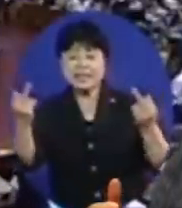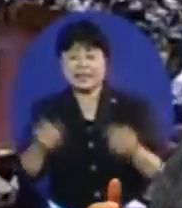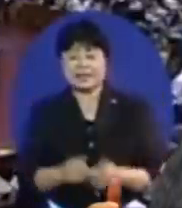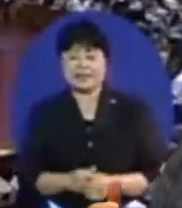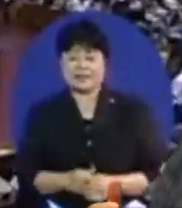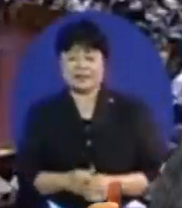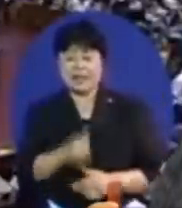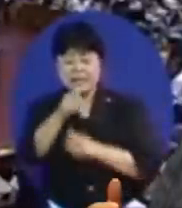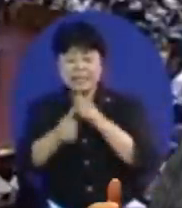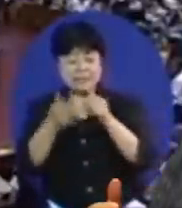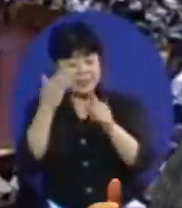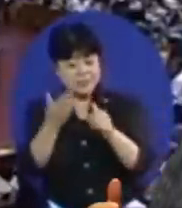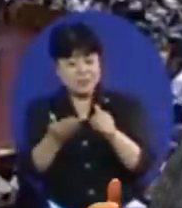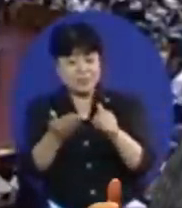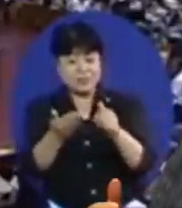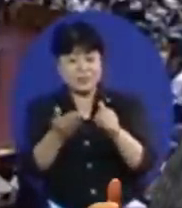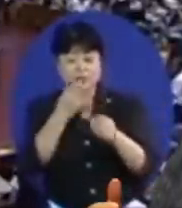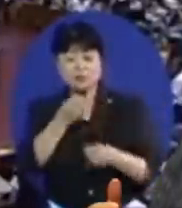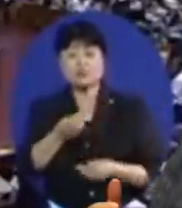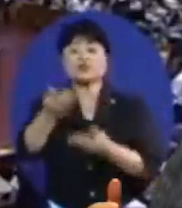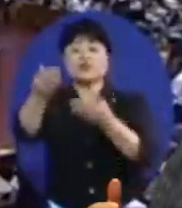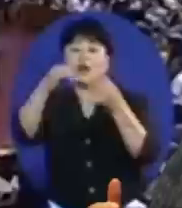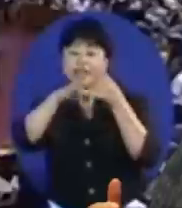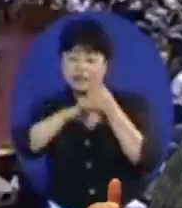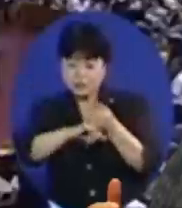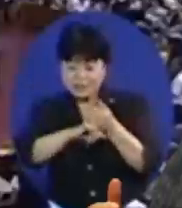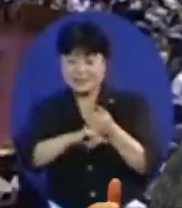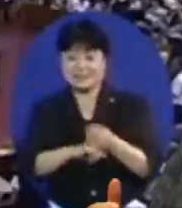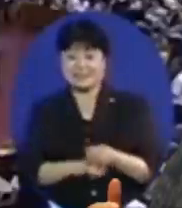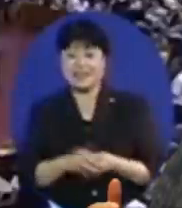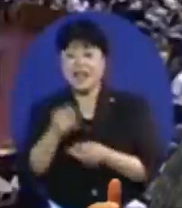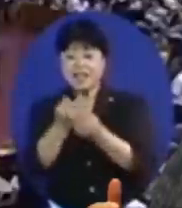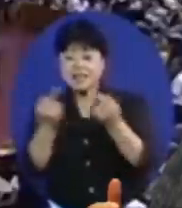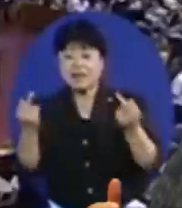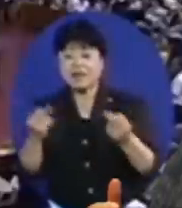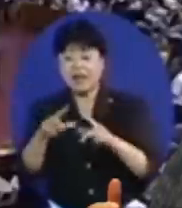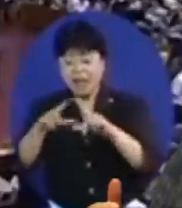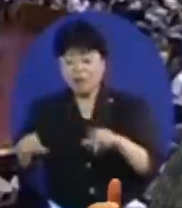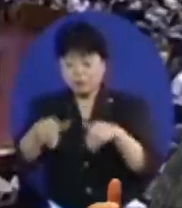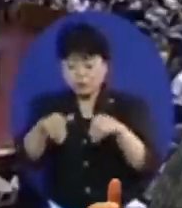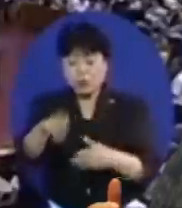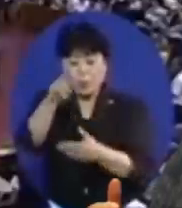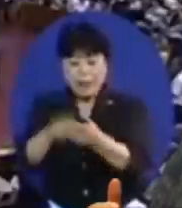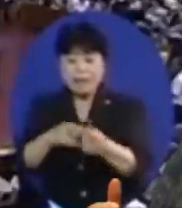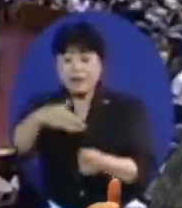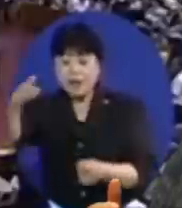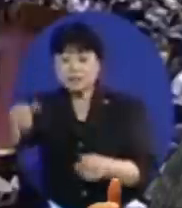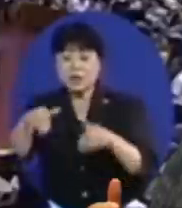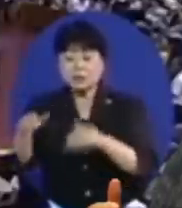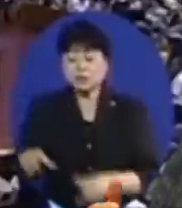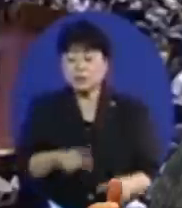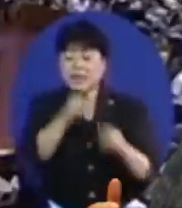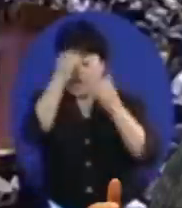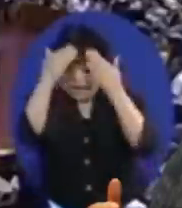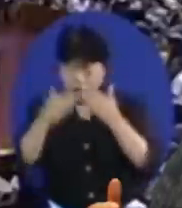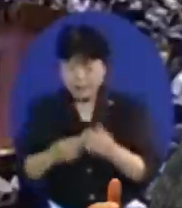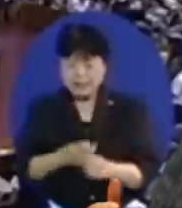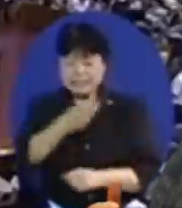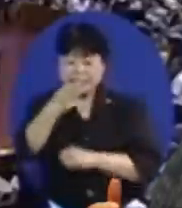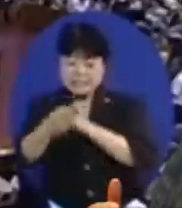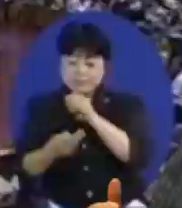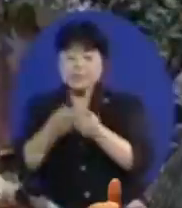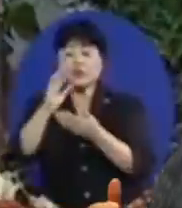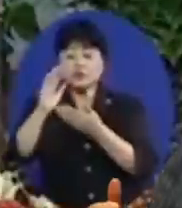하나님께서 축복을 해주겠다는 약속을 받았으나 형들에 의해 애굽의 종으로 팔려서 종살이 감옥살이 13년이 지난